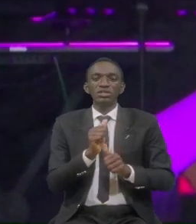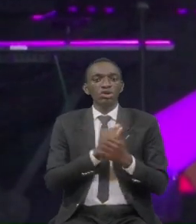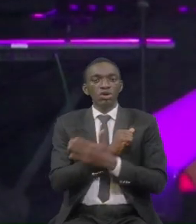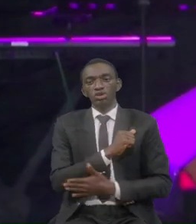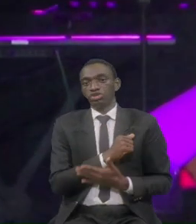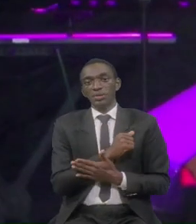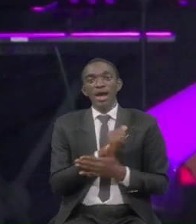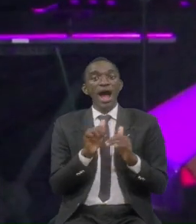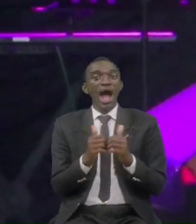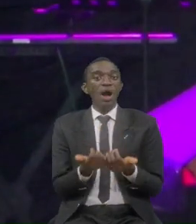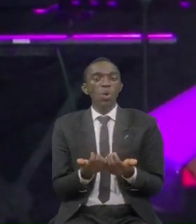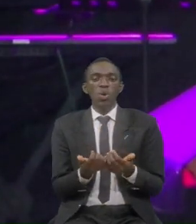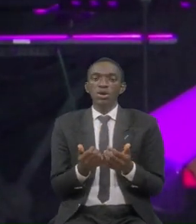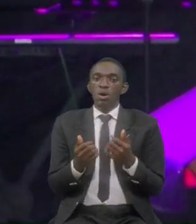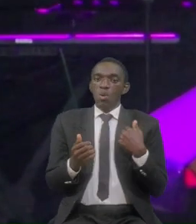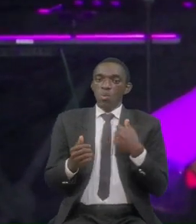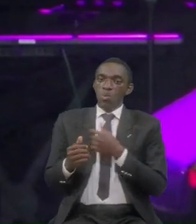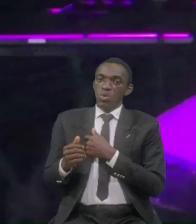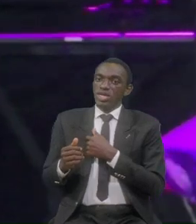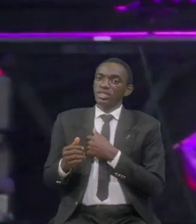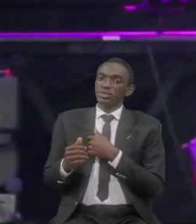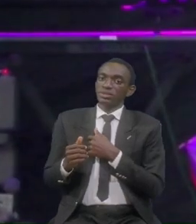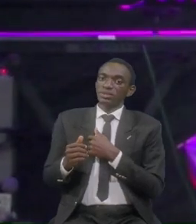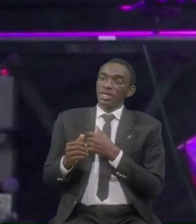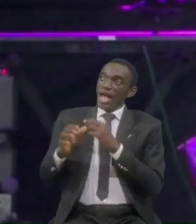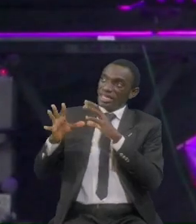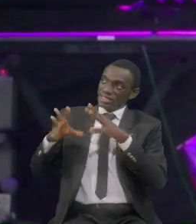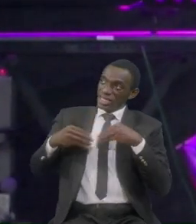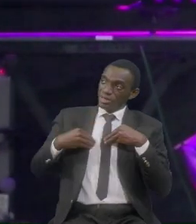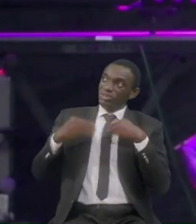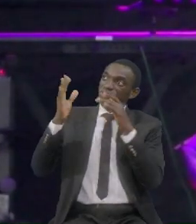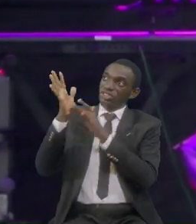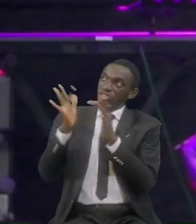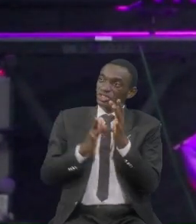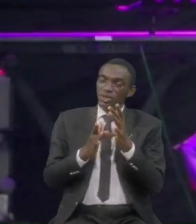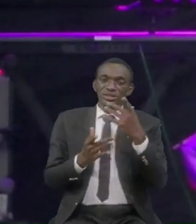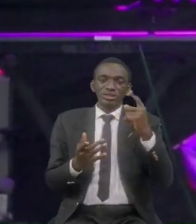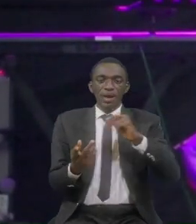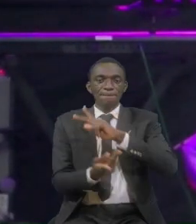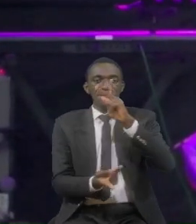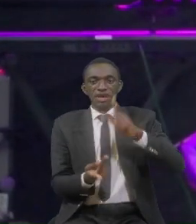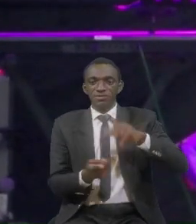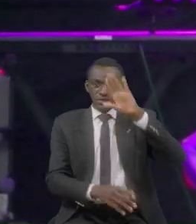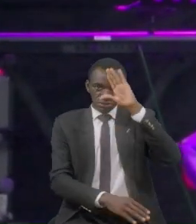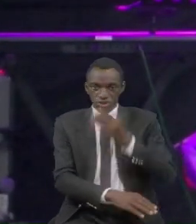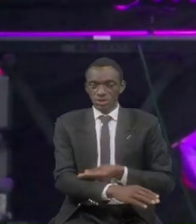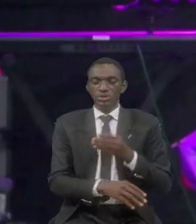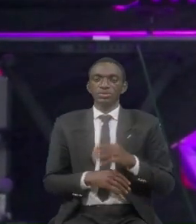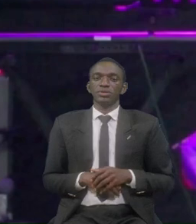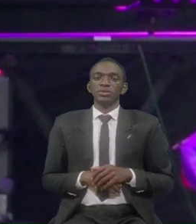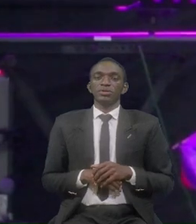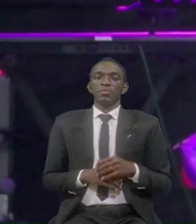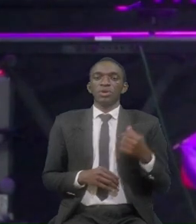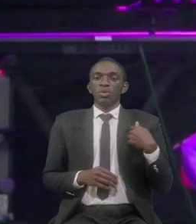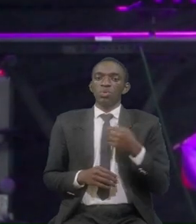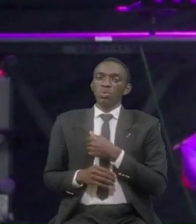send Jesus, the perfect Son. Niingon siya nga si Jesus ang hingpit nga anak. Jesus, the